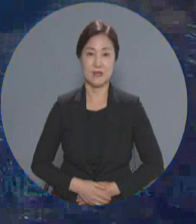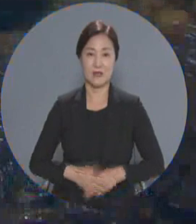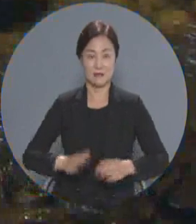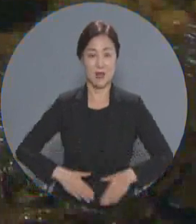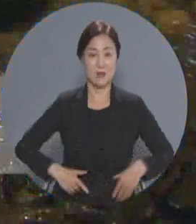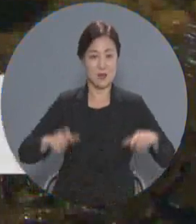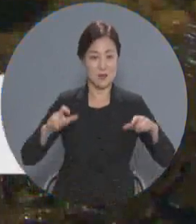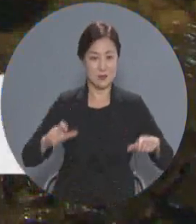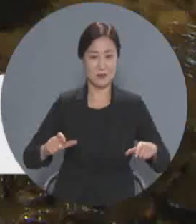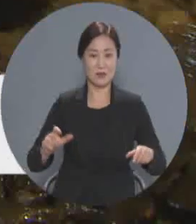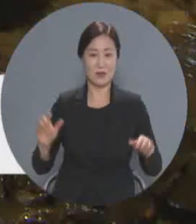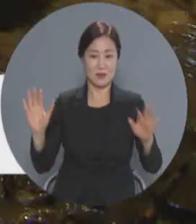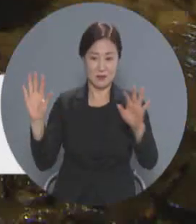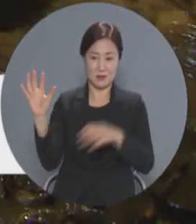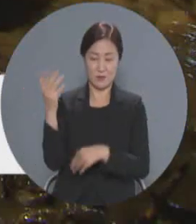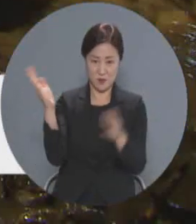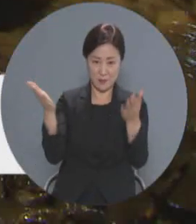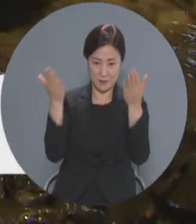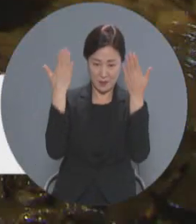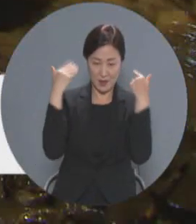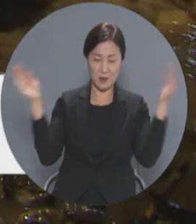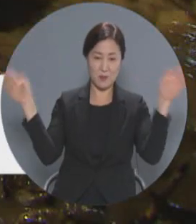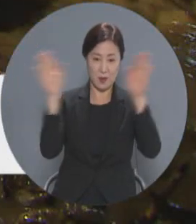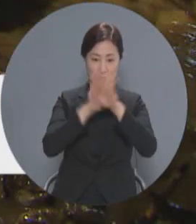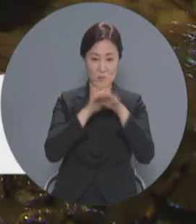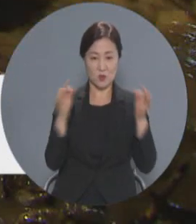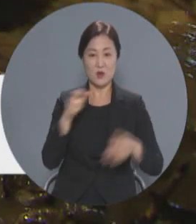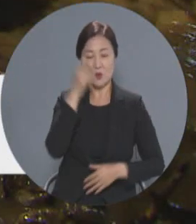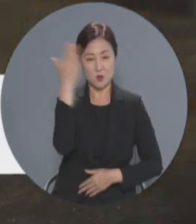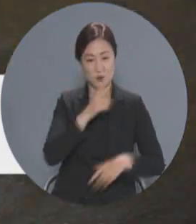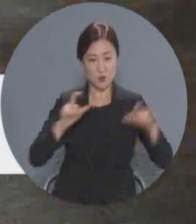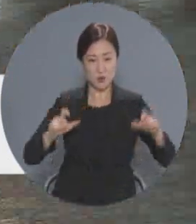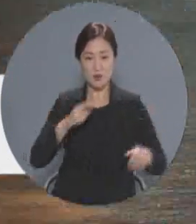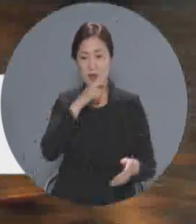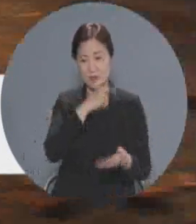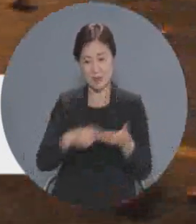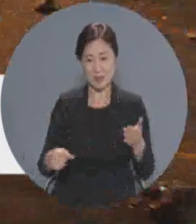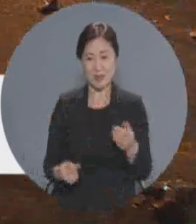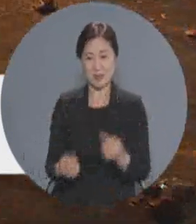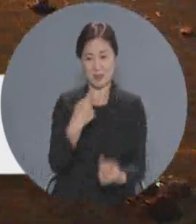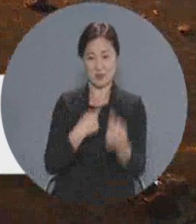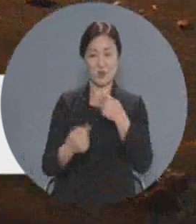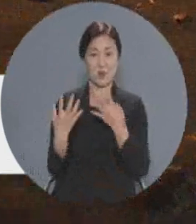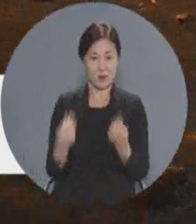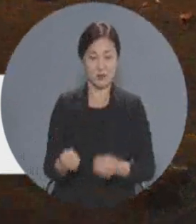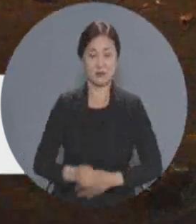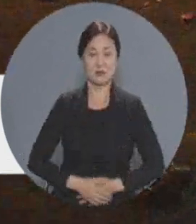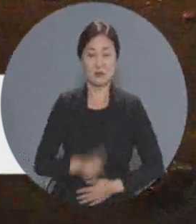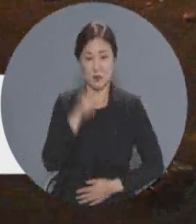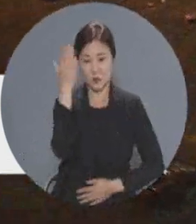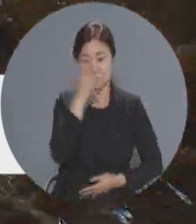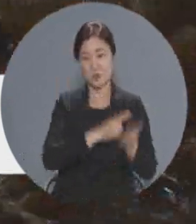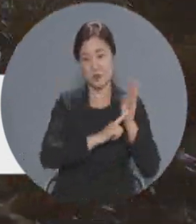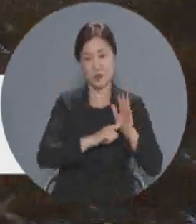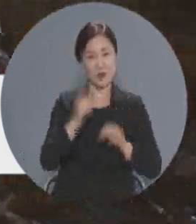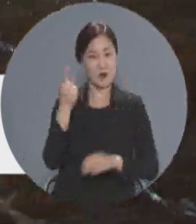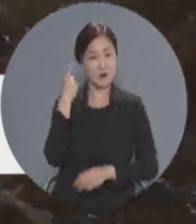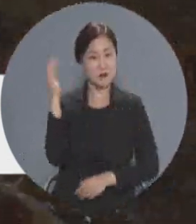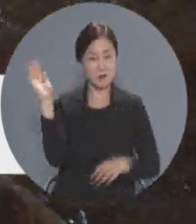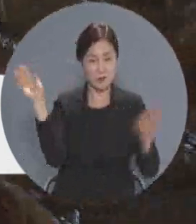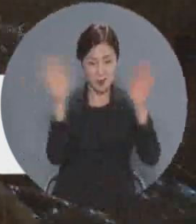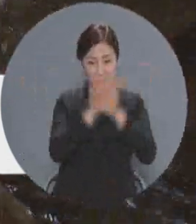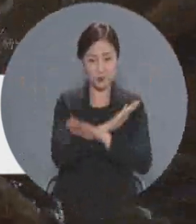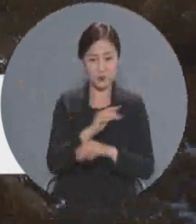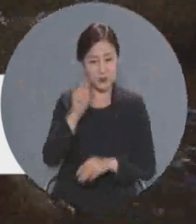남해안을 관통한 태풍 오마이스로 인해 밤사이 여수에서 피해 신고가 잇따랐습니다. 여수시에 따르면 어젯밤부터 오늘